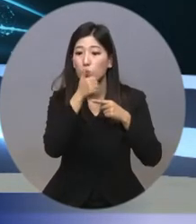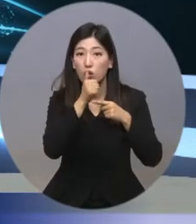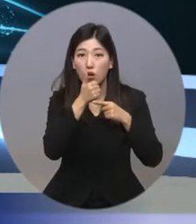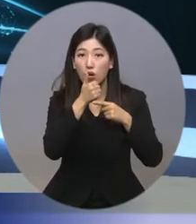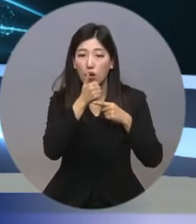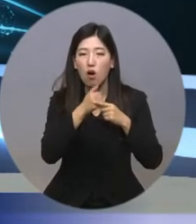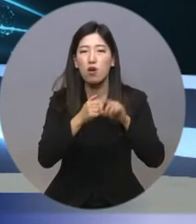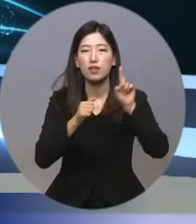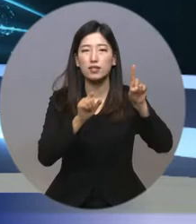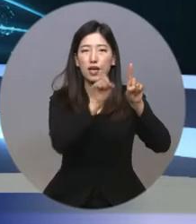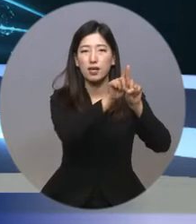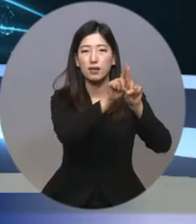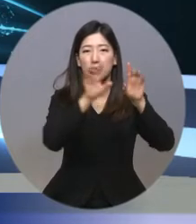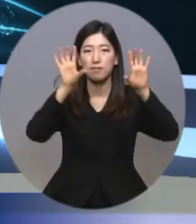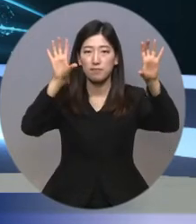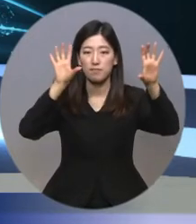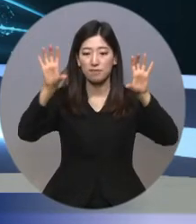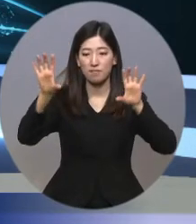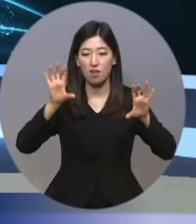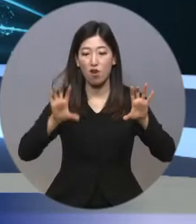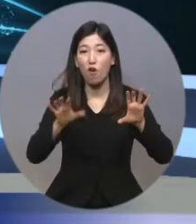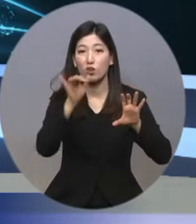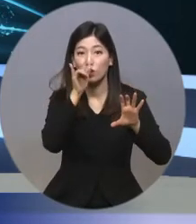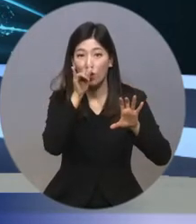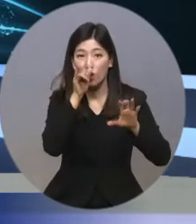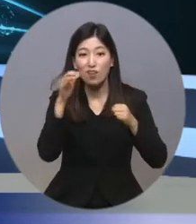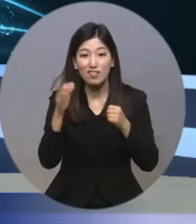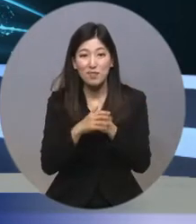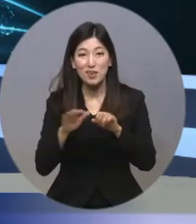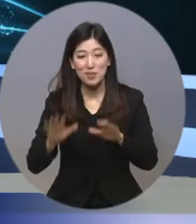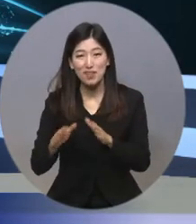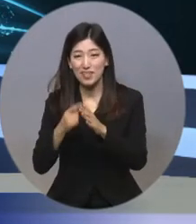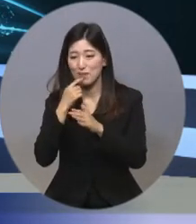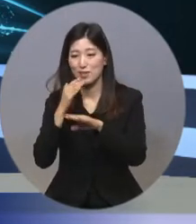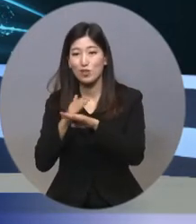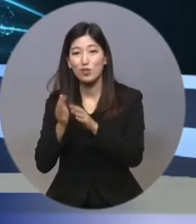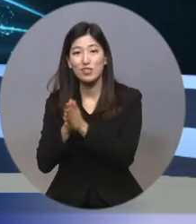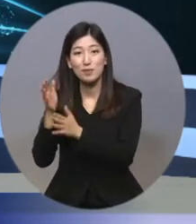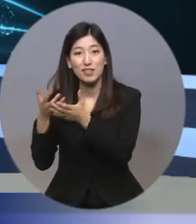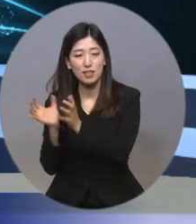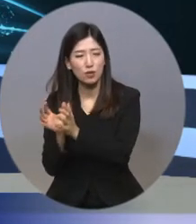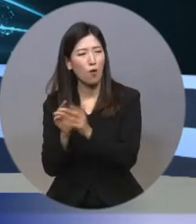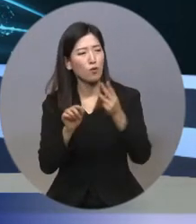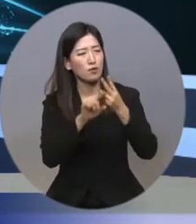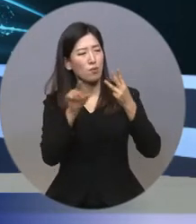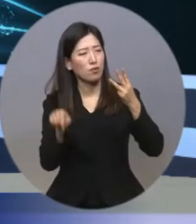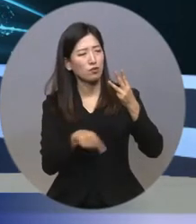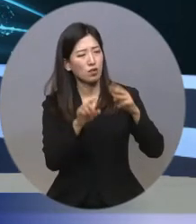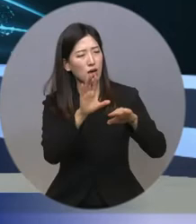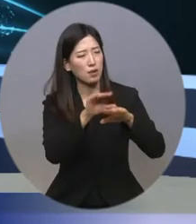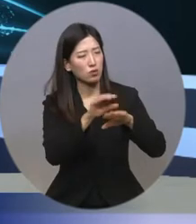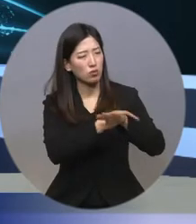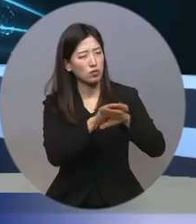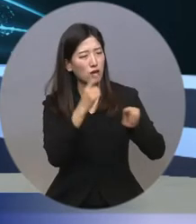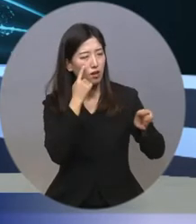민주언론 시민연합에서 선정한 3월의 좋은 보도상을 수상했습니다. 아울러 지난